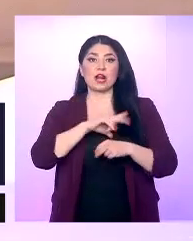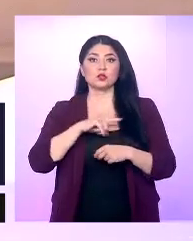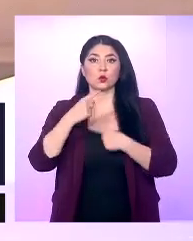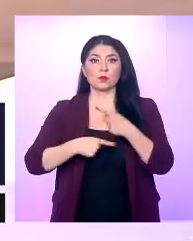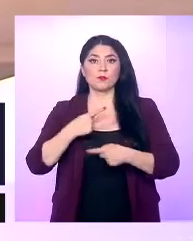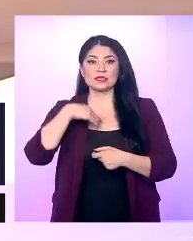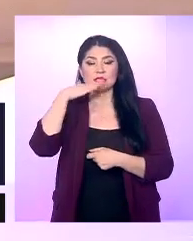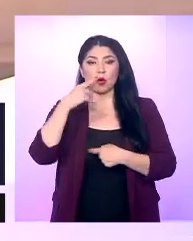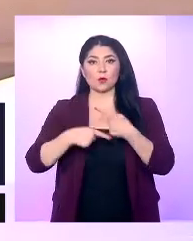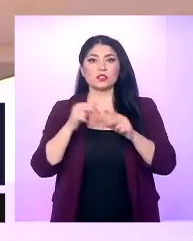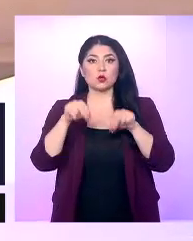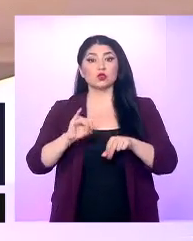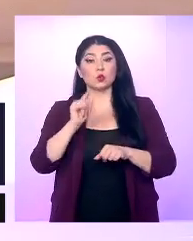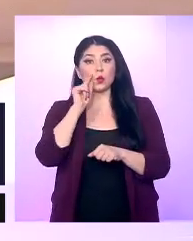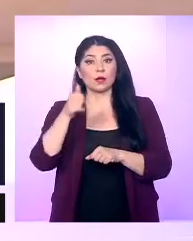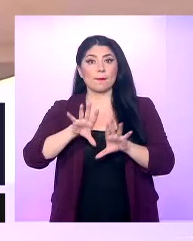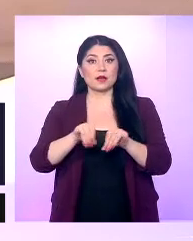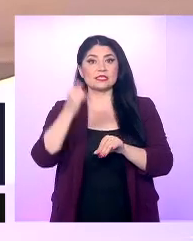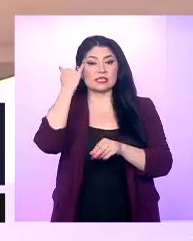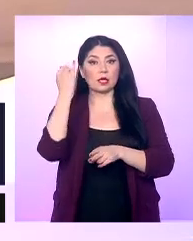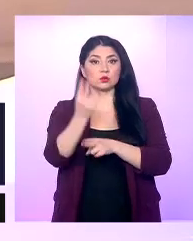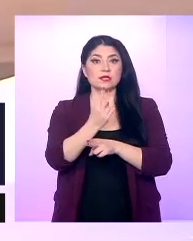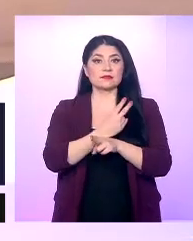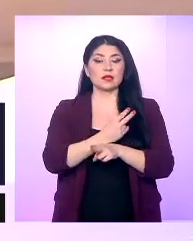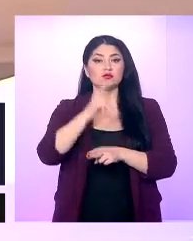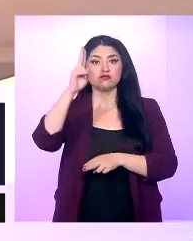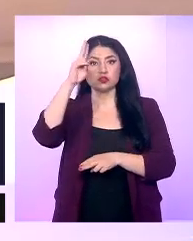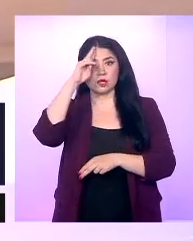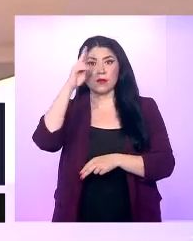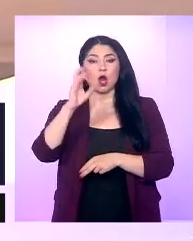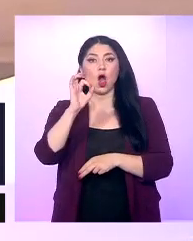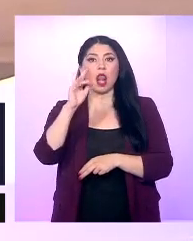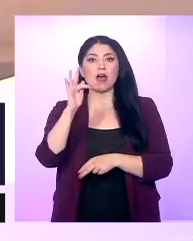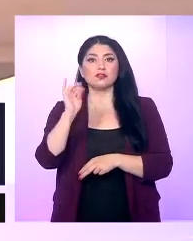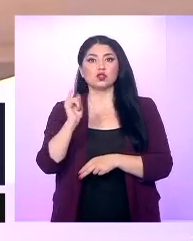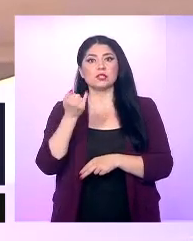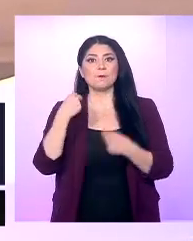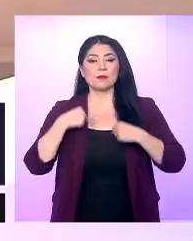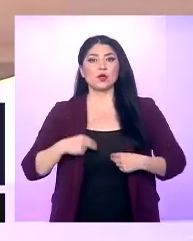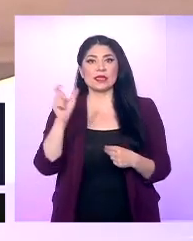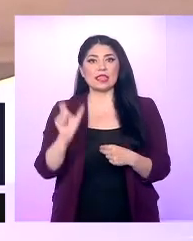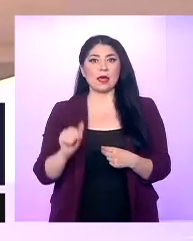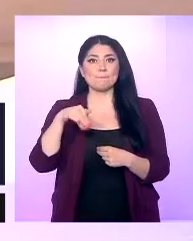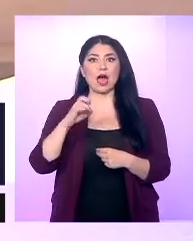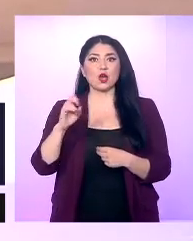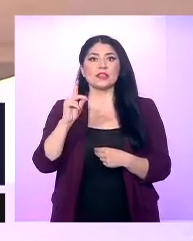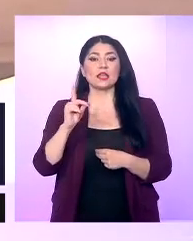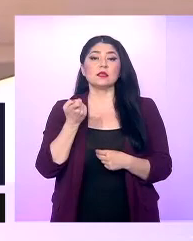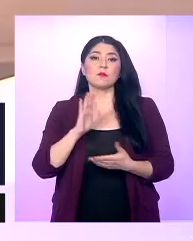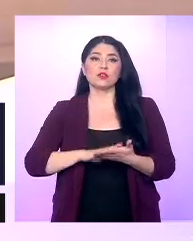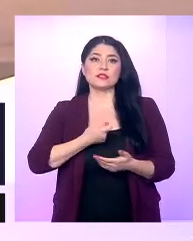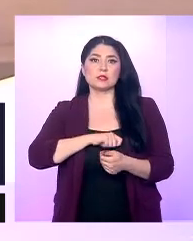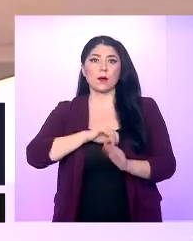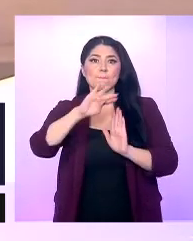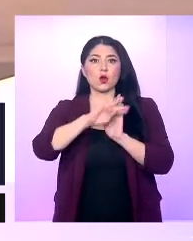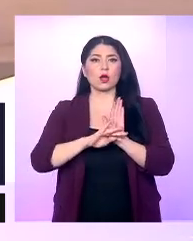în zilele următoare și în Ucraina, alături de cancelarul german Olaf Scholz și de premierul italian Mario Draghi. Din motive de